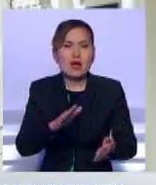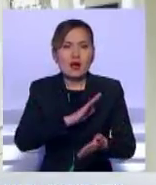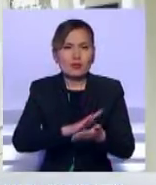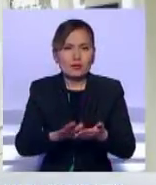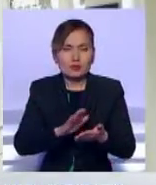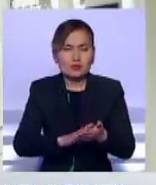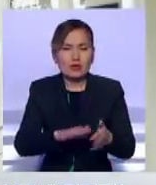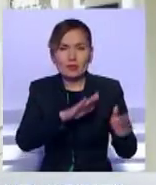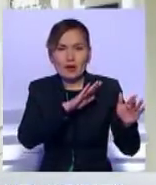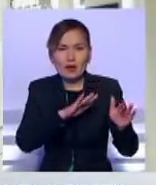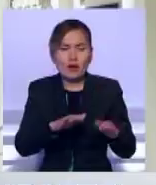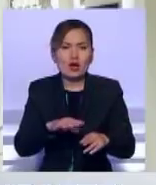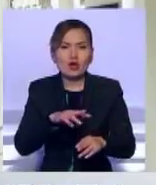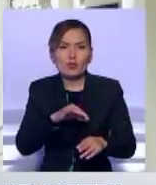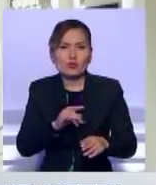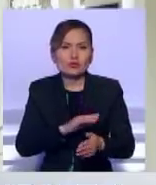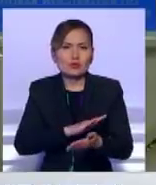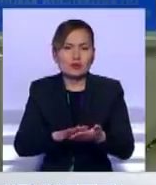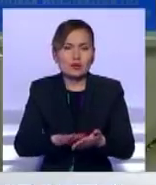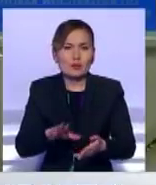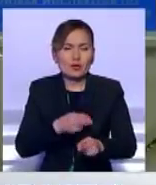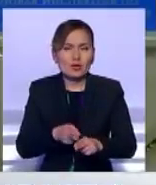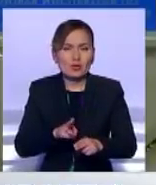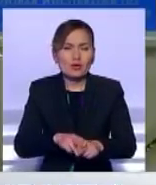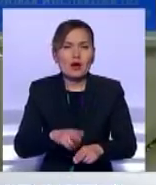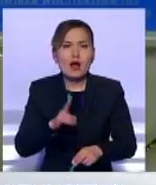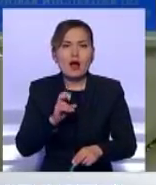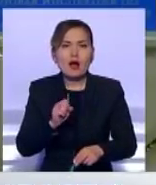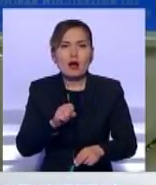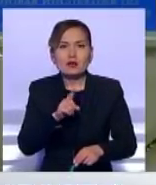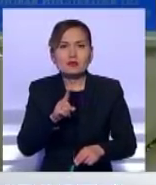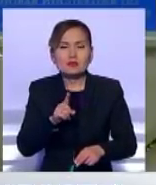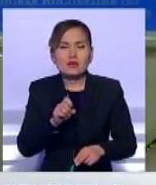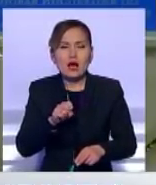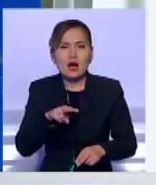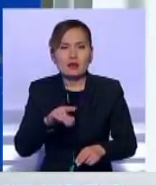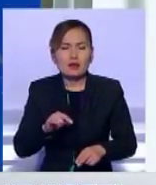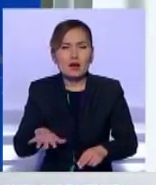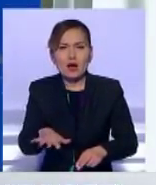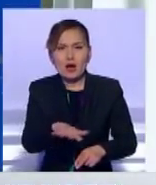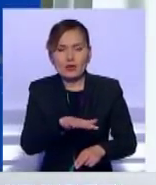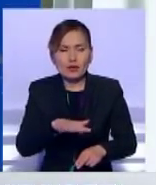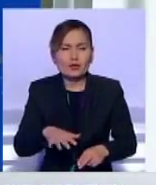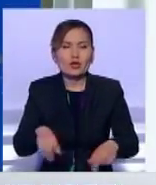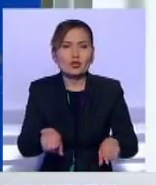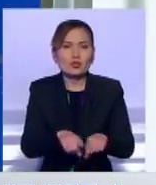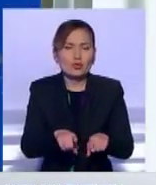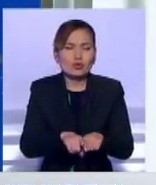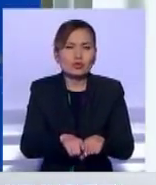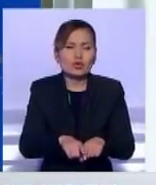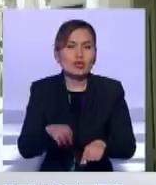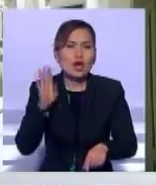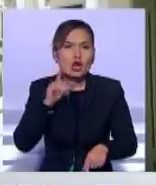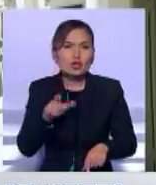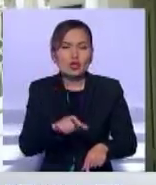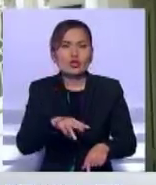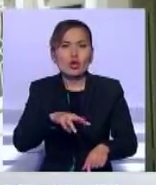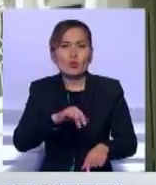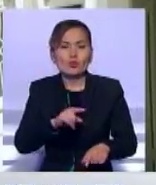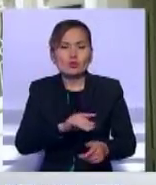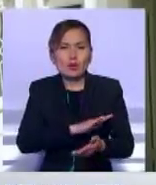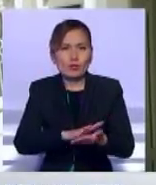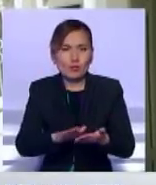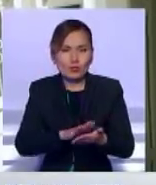осы Қызылорда облысының төңірегіне жіберіліп жатыр. Қазалы су торабына дейін Сырдария өзен мұздан босады. Енді